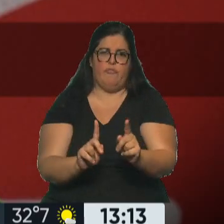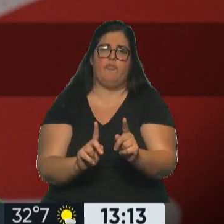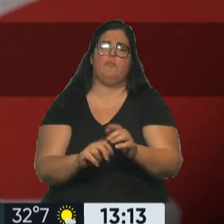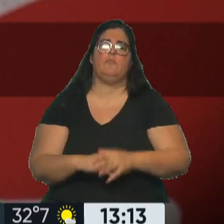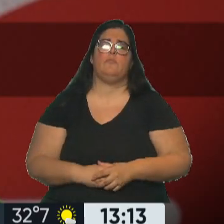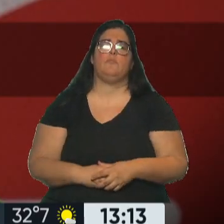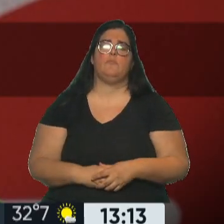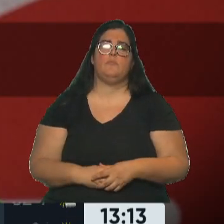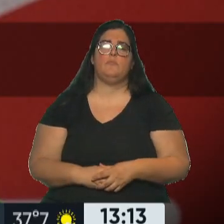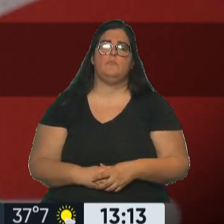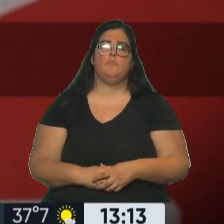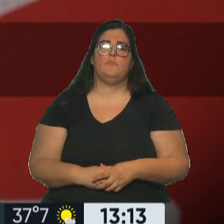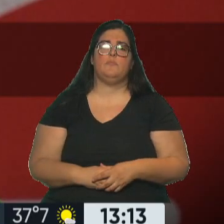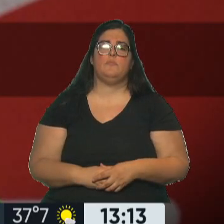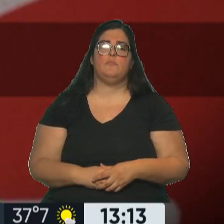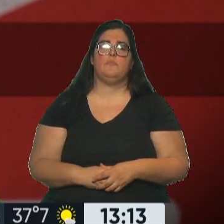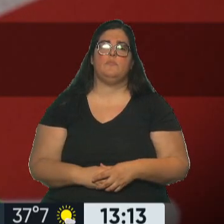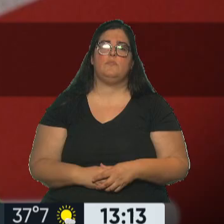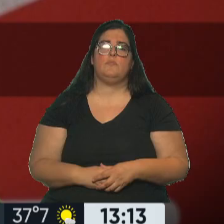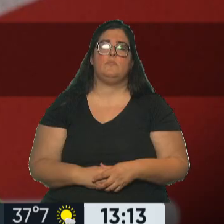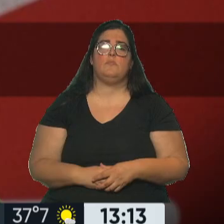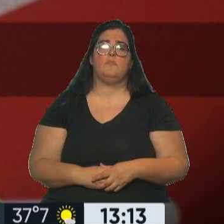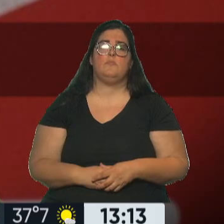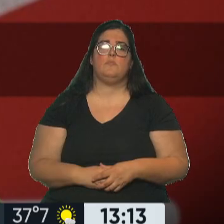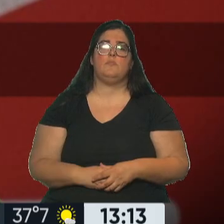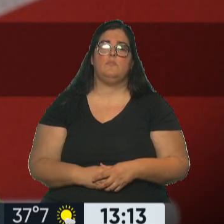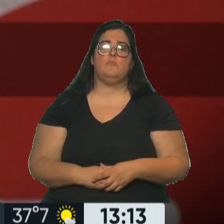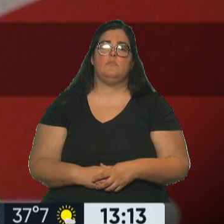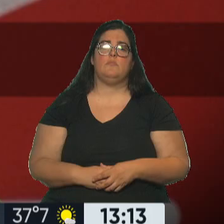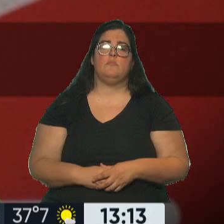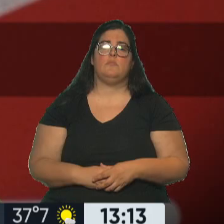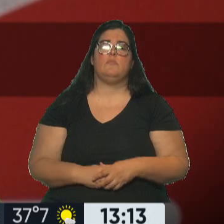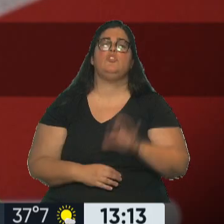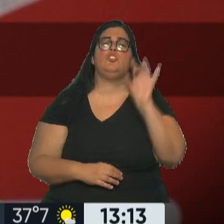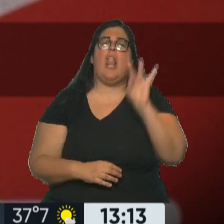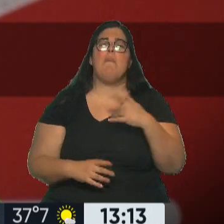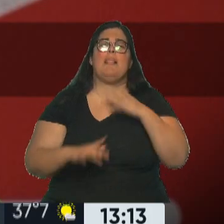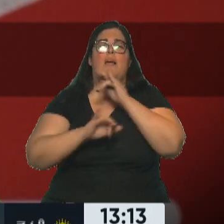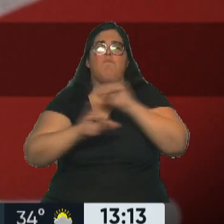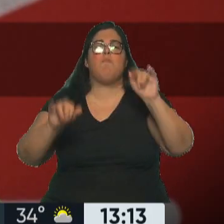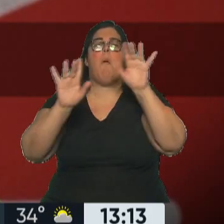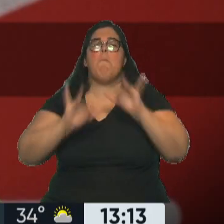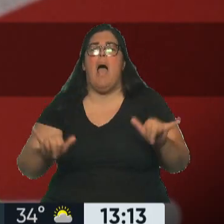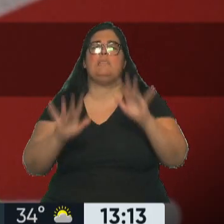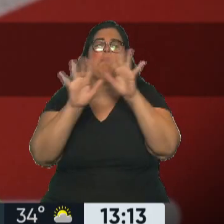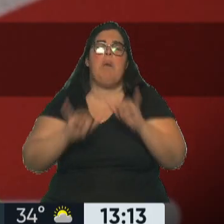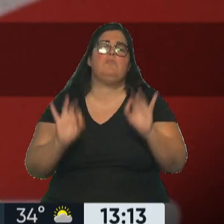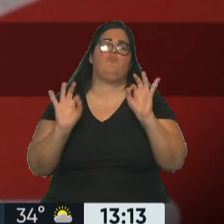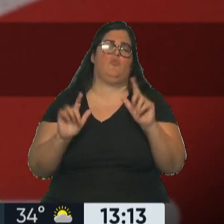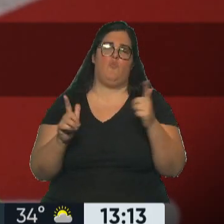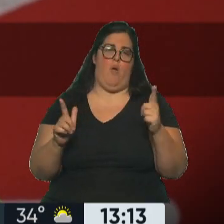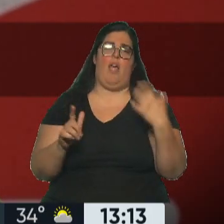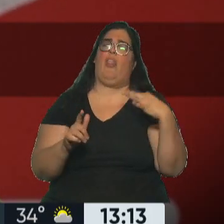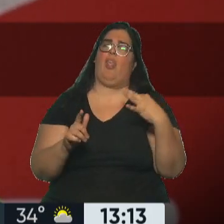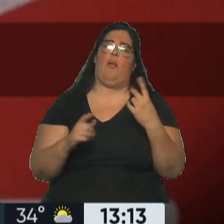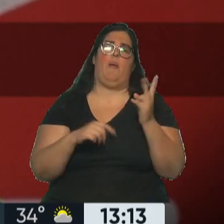るものではありません。 しかし、ただ平和という言葉を唱えるだけで私たちの平和が守られるわけでは